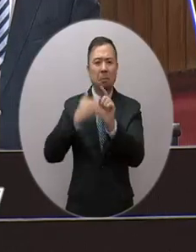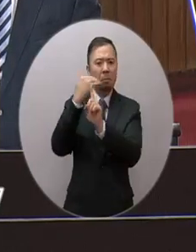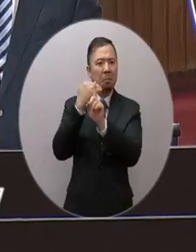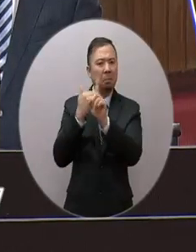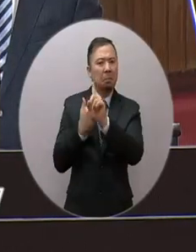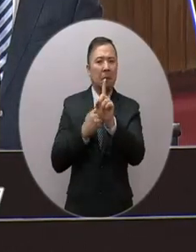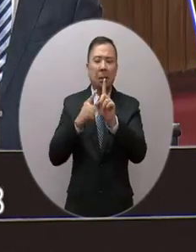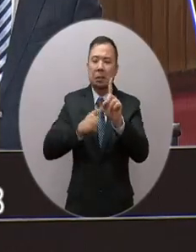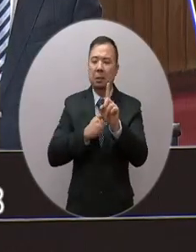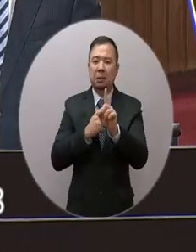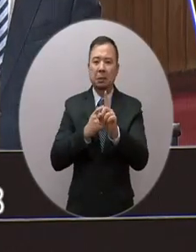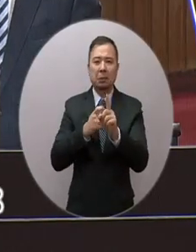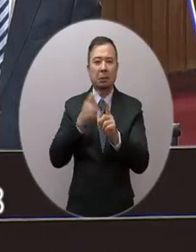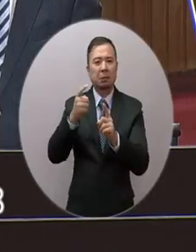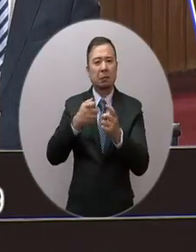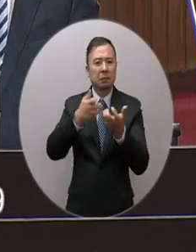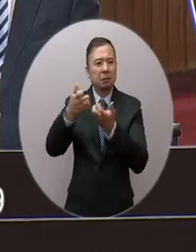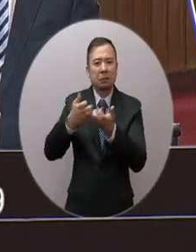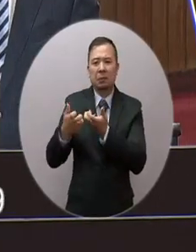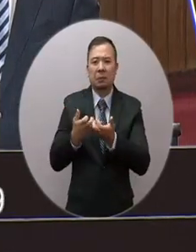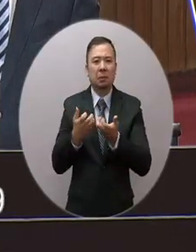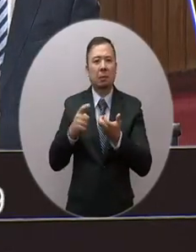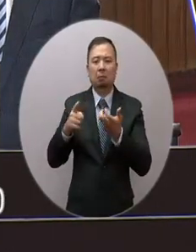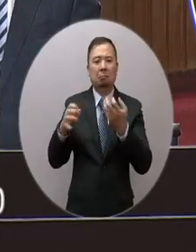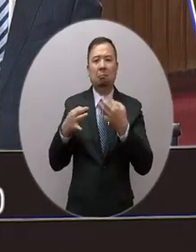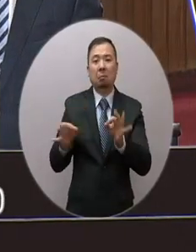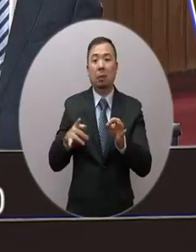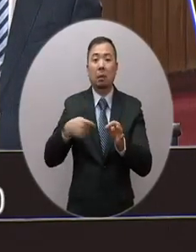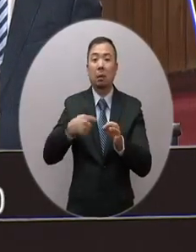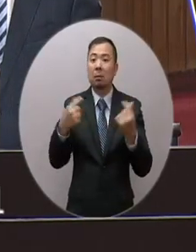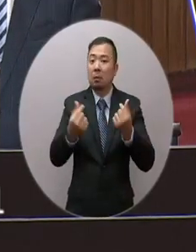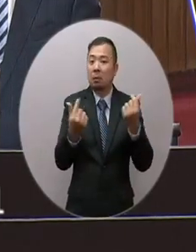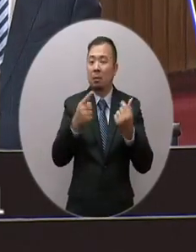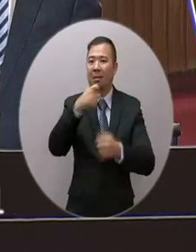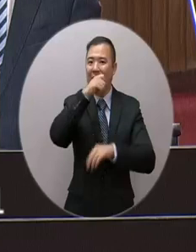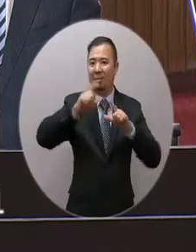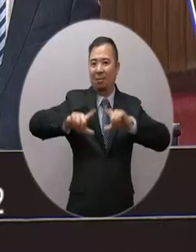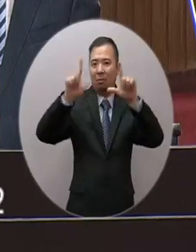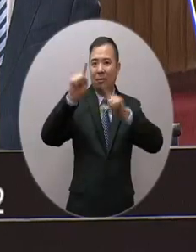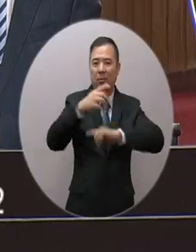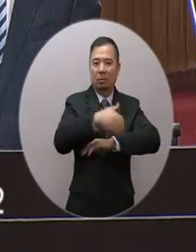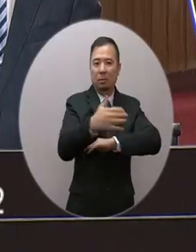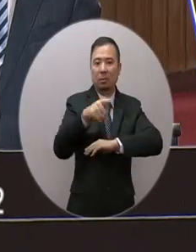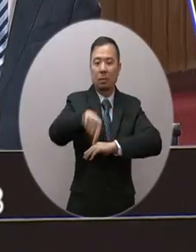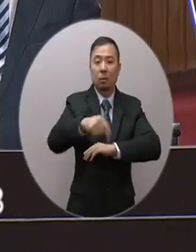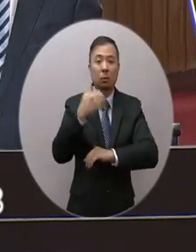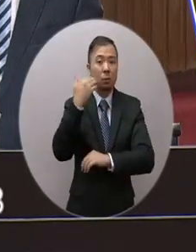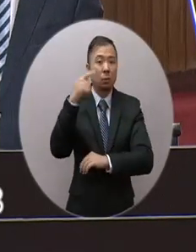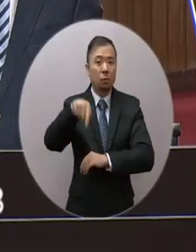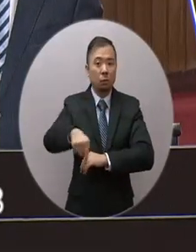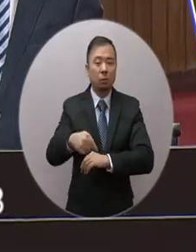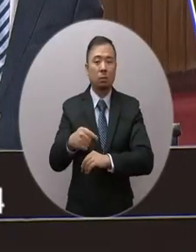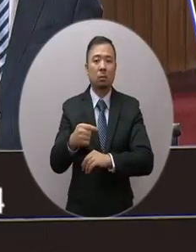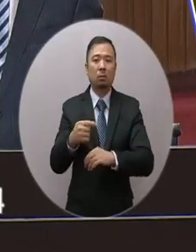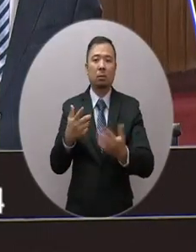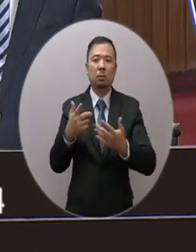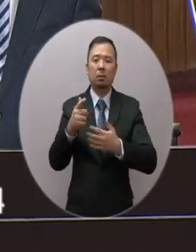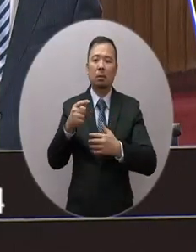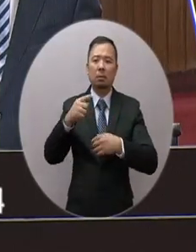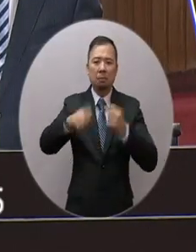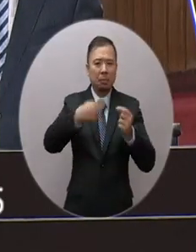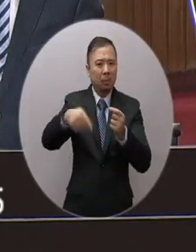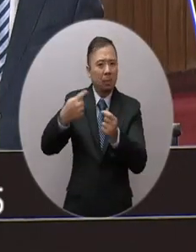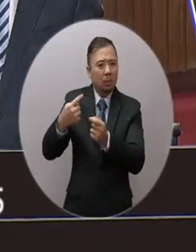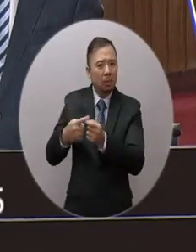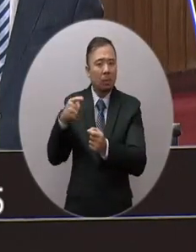县为例了哈，为台东县为例，它的10职等当然都是要一级主管或者是参议等等，光每年哈可以去